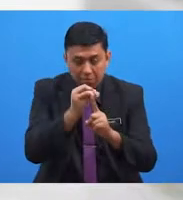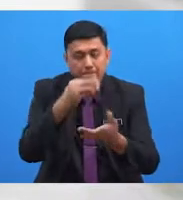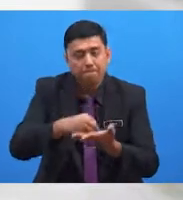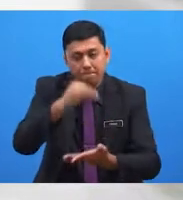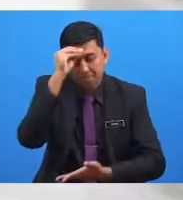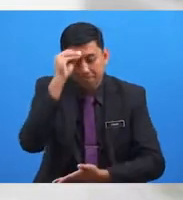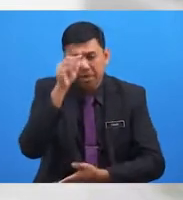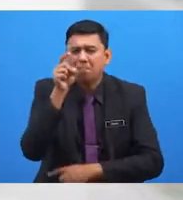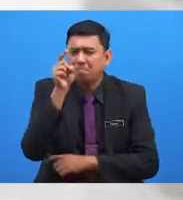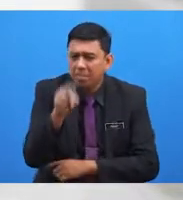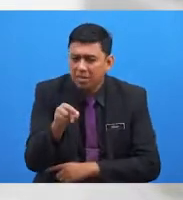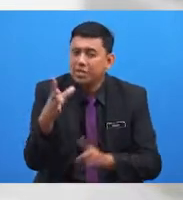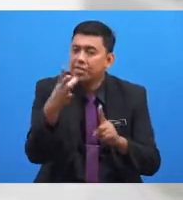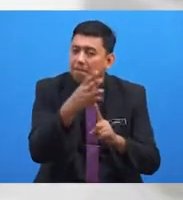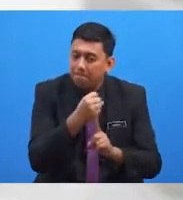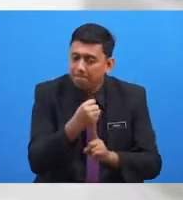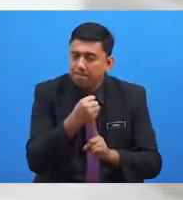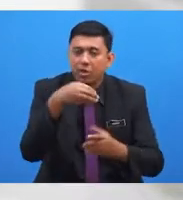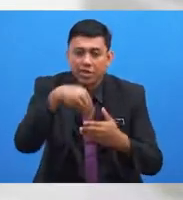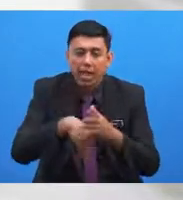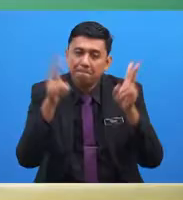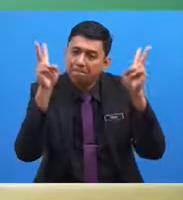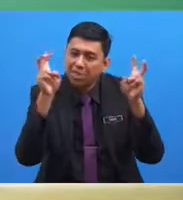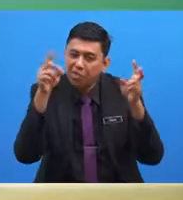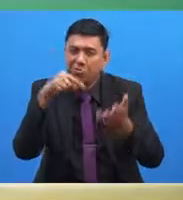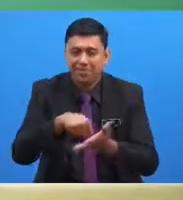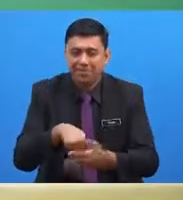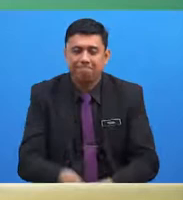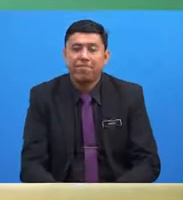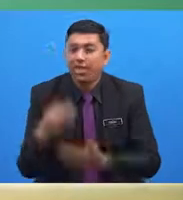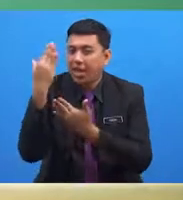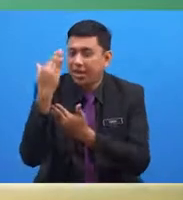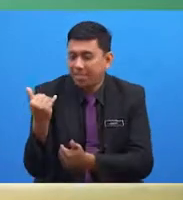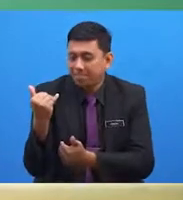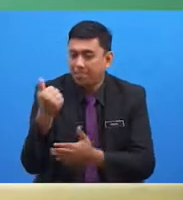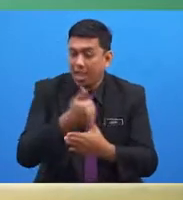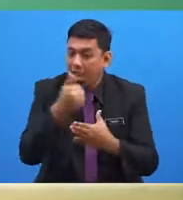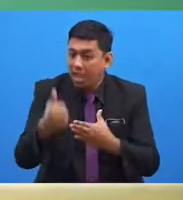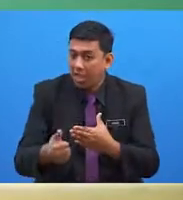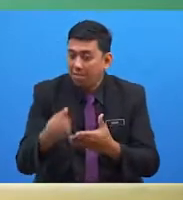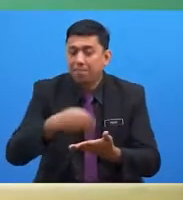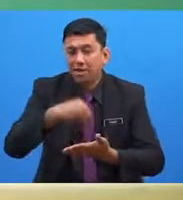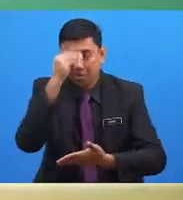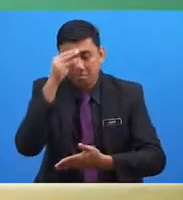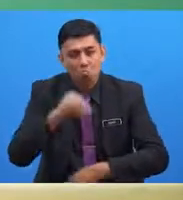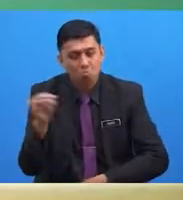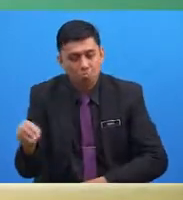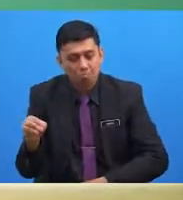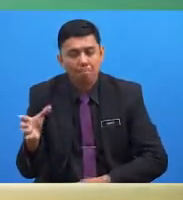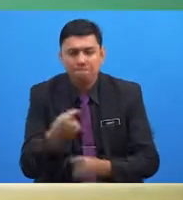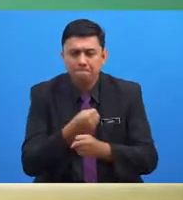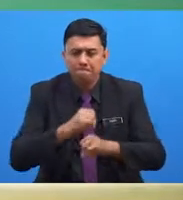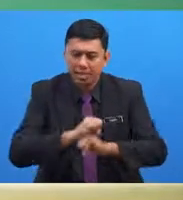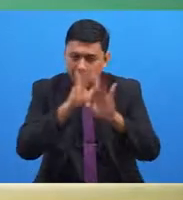pembelajaran yang seharusnya dicapai dalam tajuk ini. Diharapkan di akhir pembelajaran murid dapat